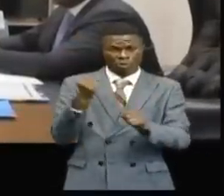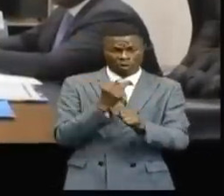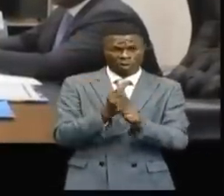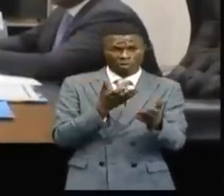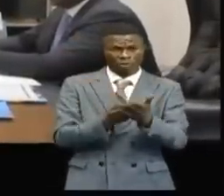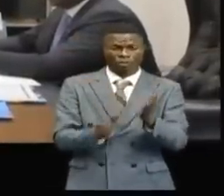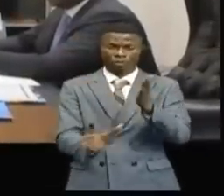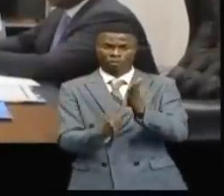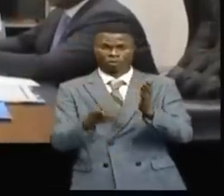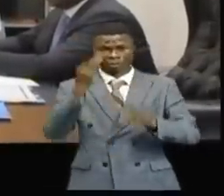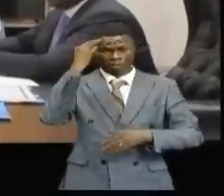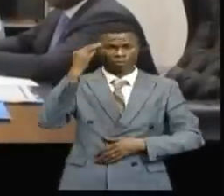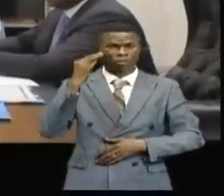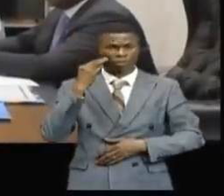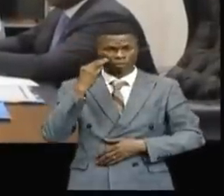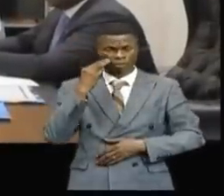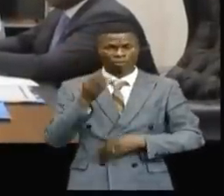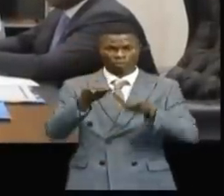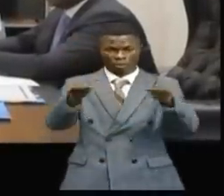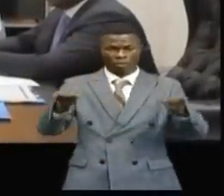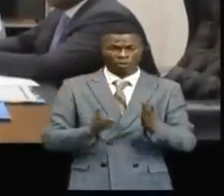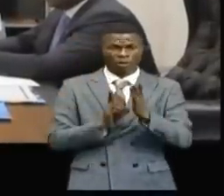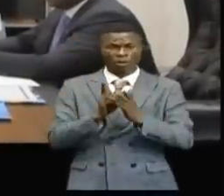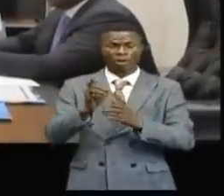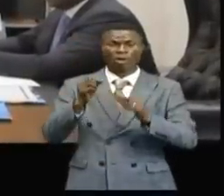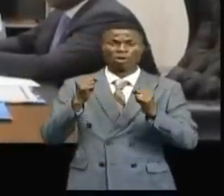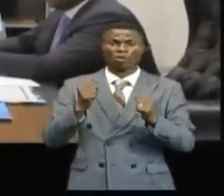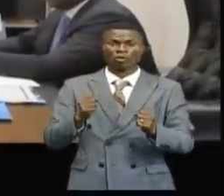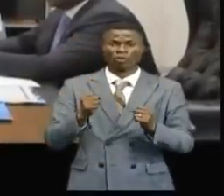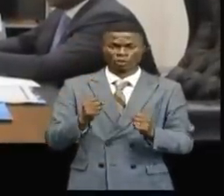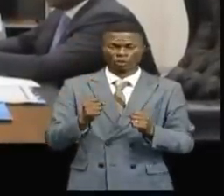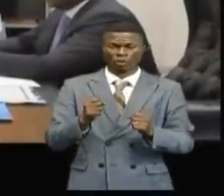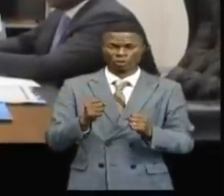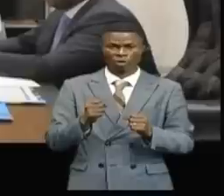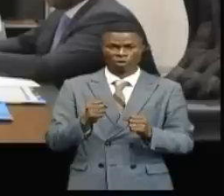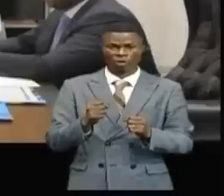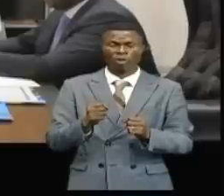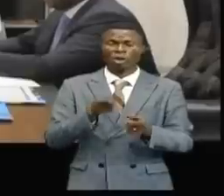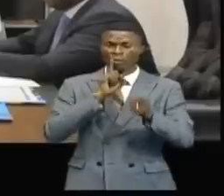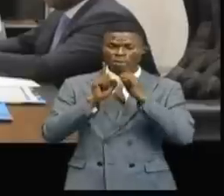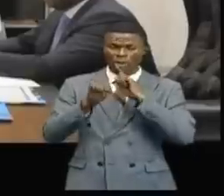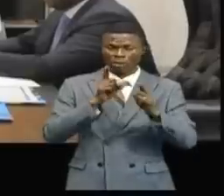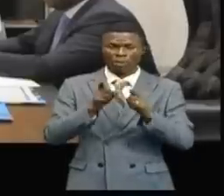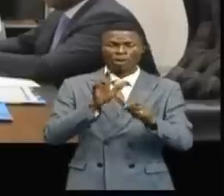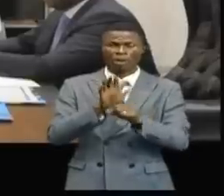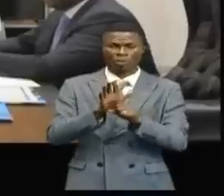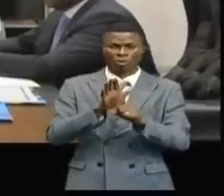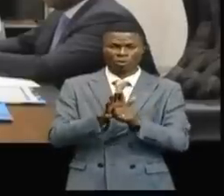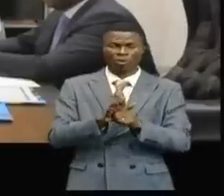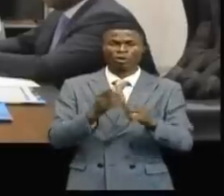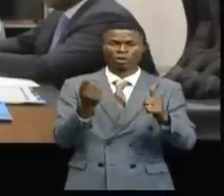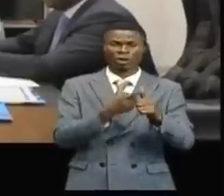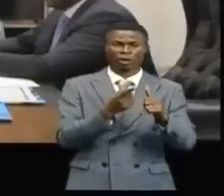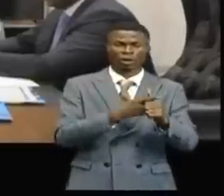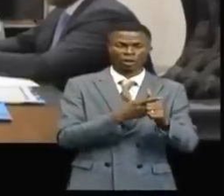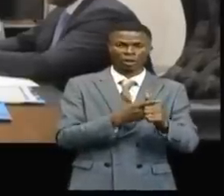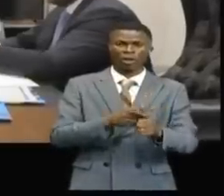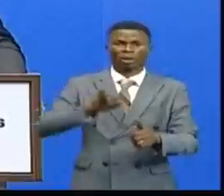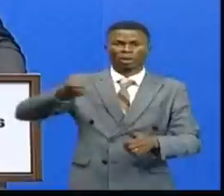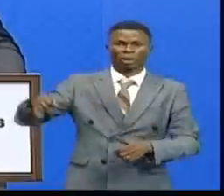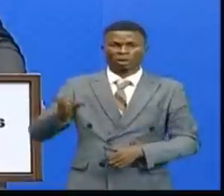la vice-première ministre, ministre de l'Environnement et Développement Durable, a eu des échanges en bilatéral, notamment avec John